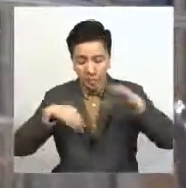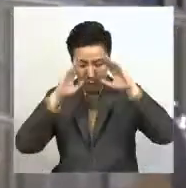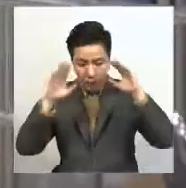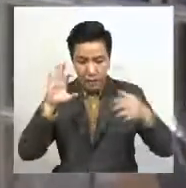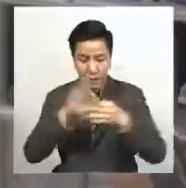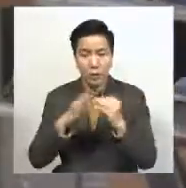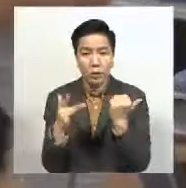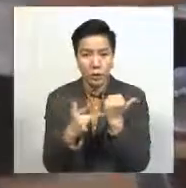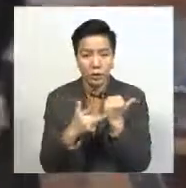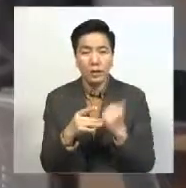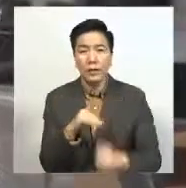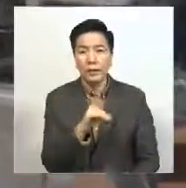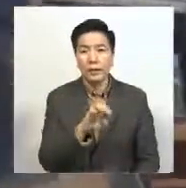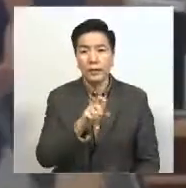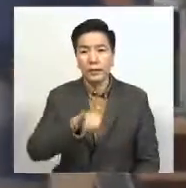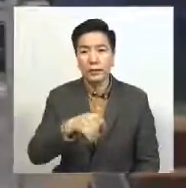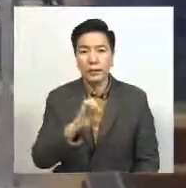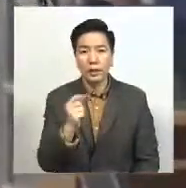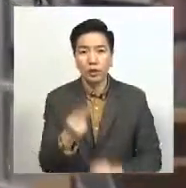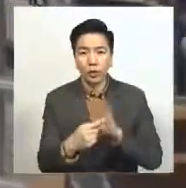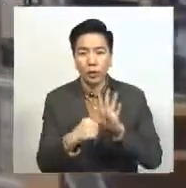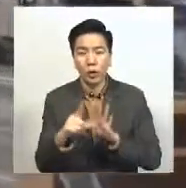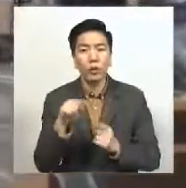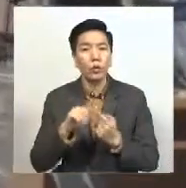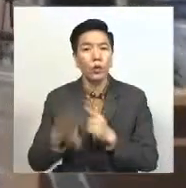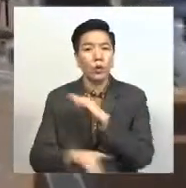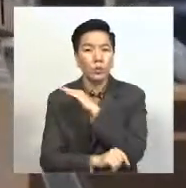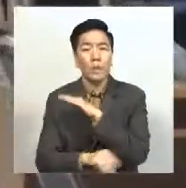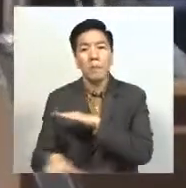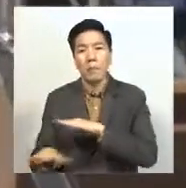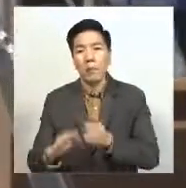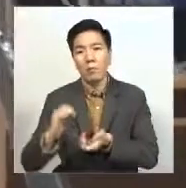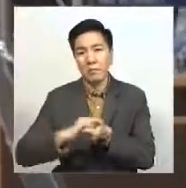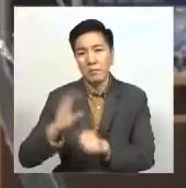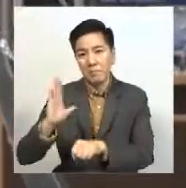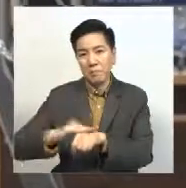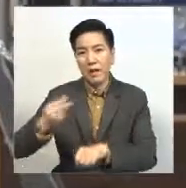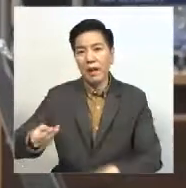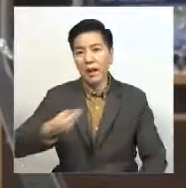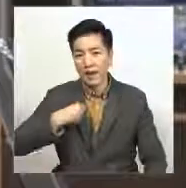เทคโนโลยีและดิจิทัลที่สิงคโปร์เองก็มีความเชี่ยวชาญให้แก่ไทยด้วย